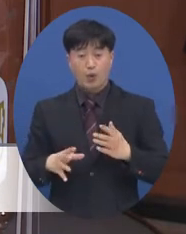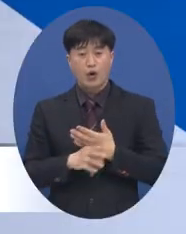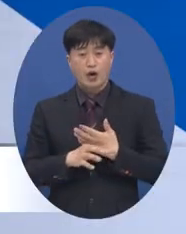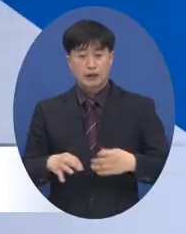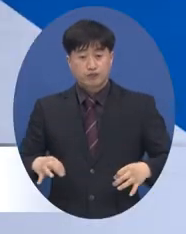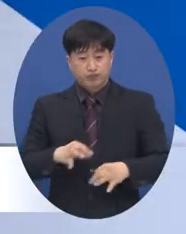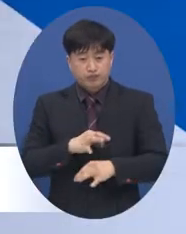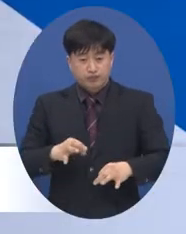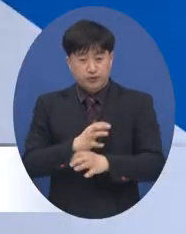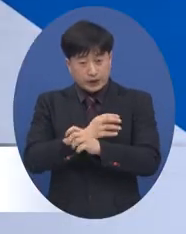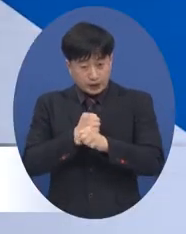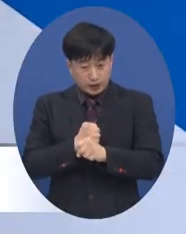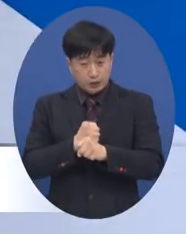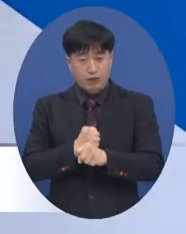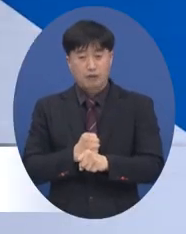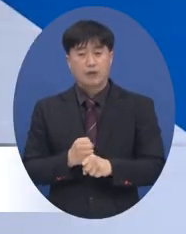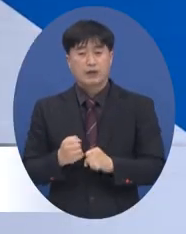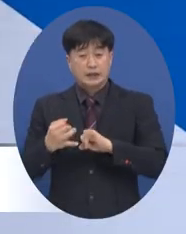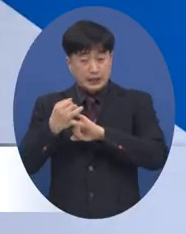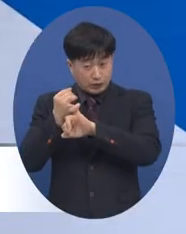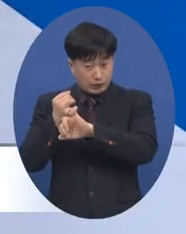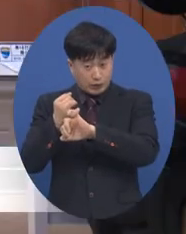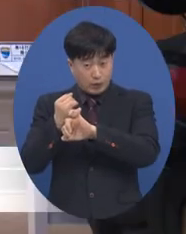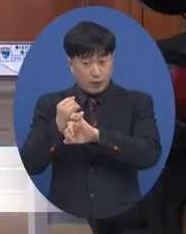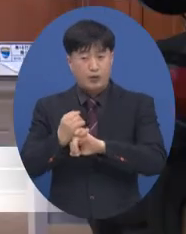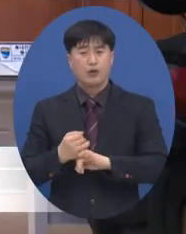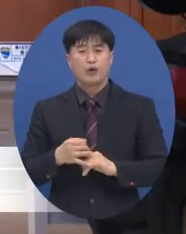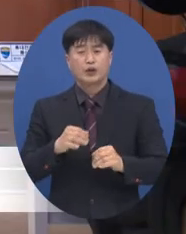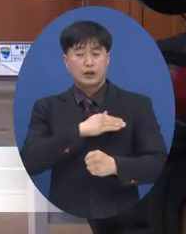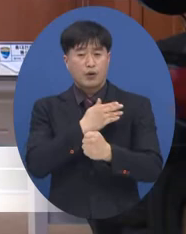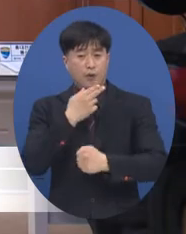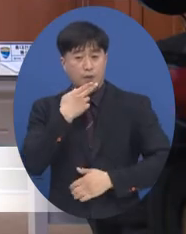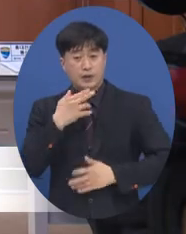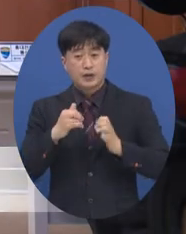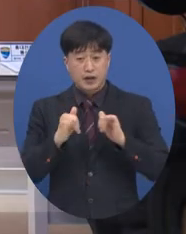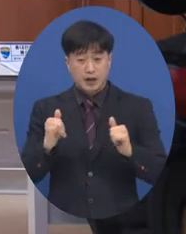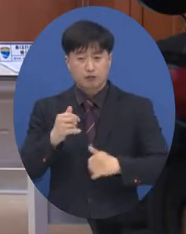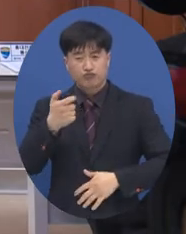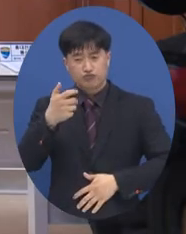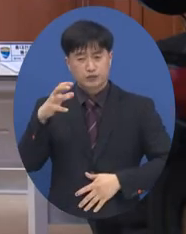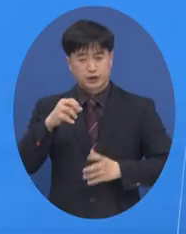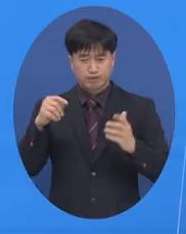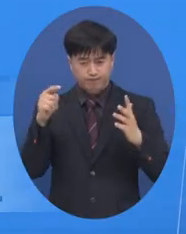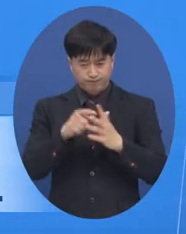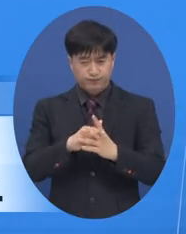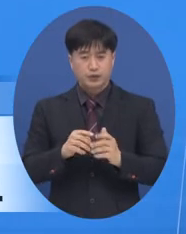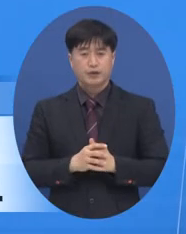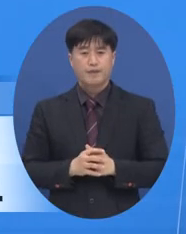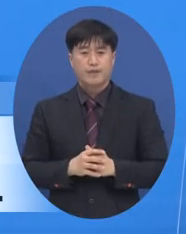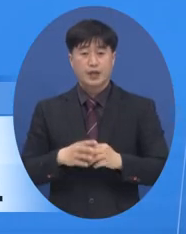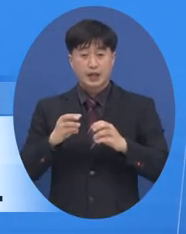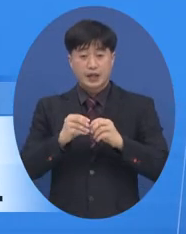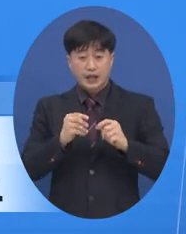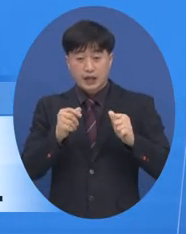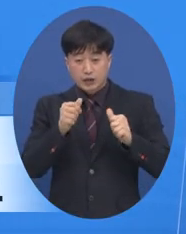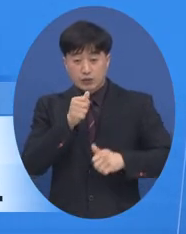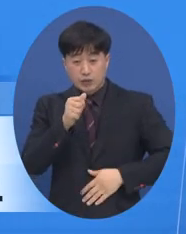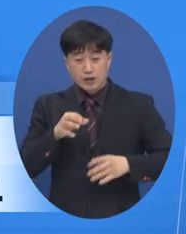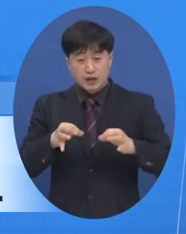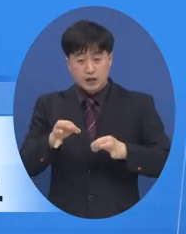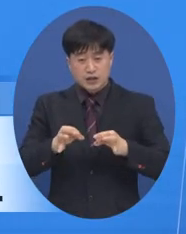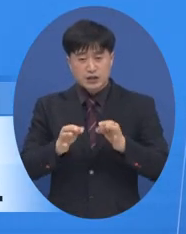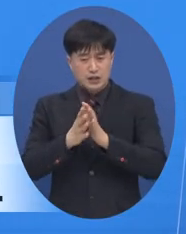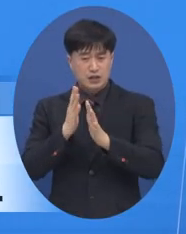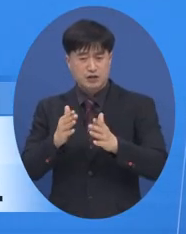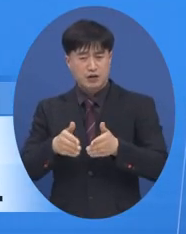집값 담합행위자, 무자격 무등록 중개행위자 등총 60명을 적발했습니다. 부동산 시장 지수를